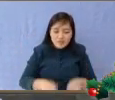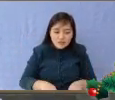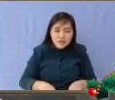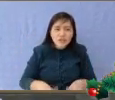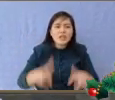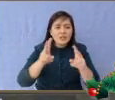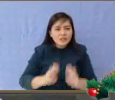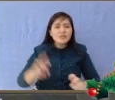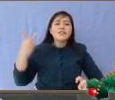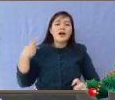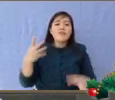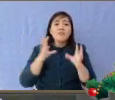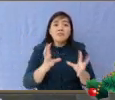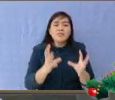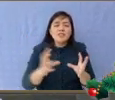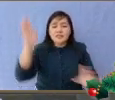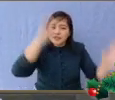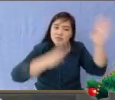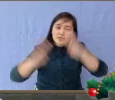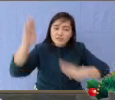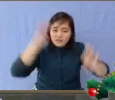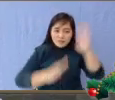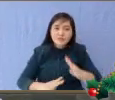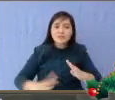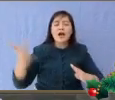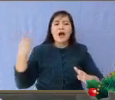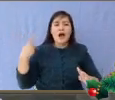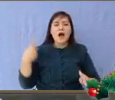Namatay na. Nagkagulo na lahat.